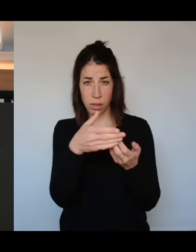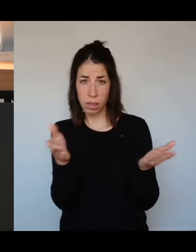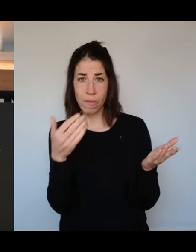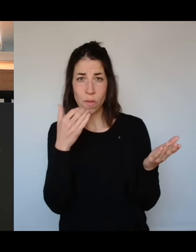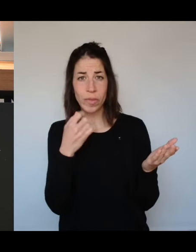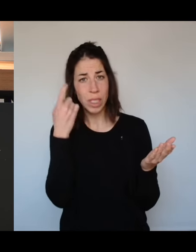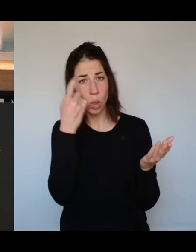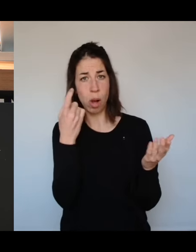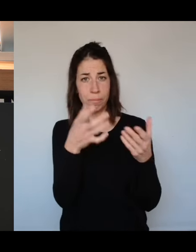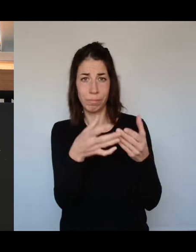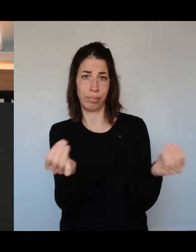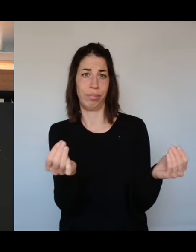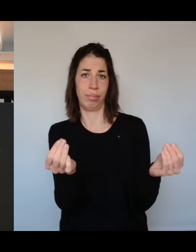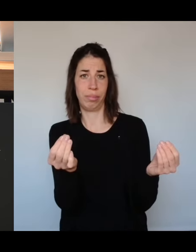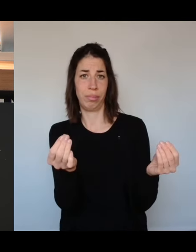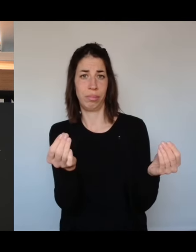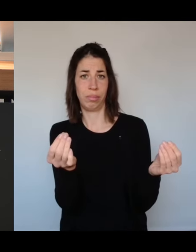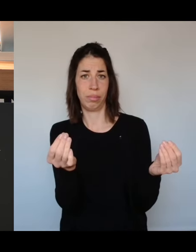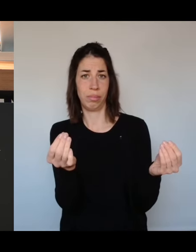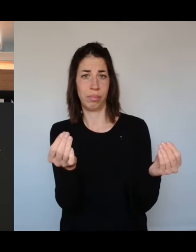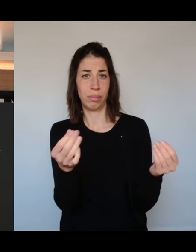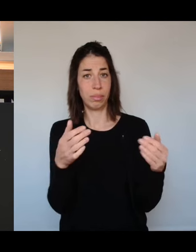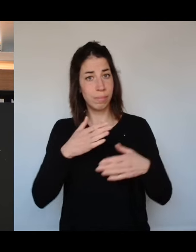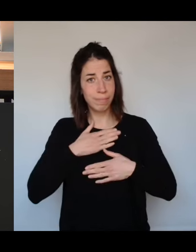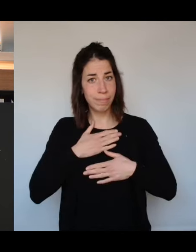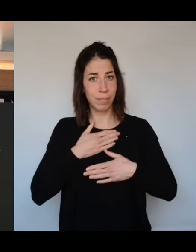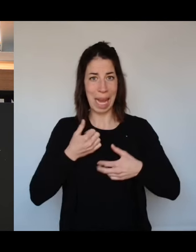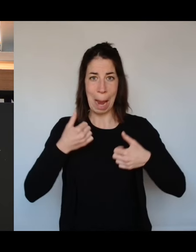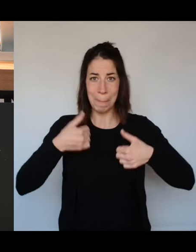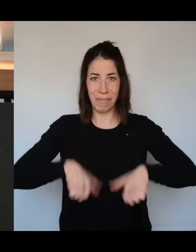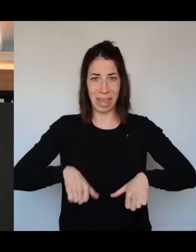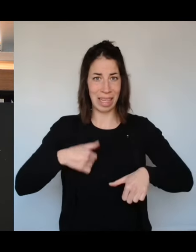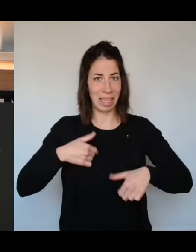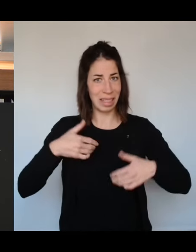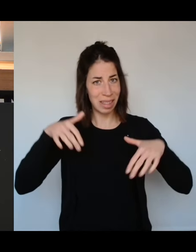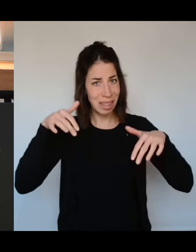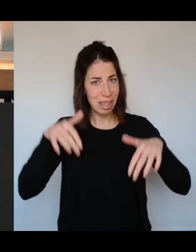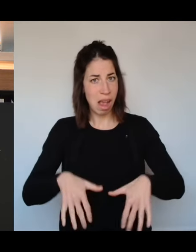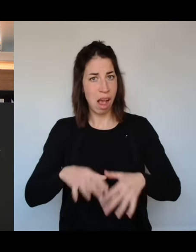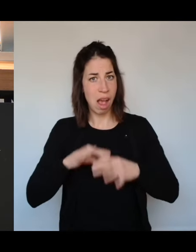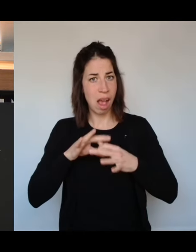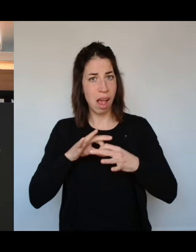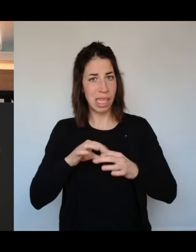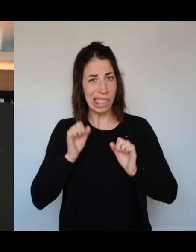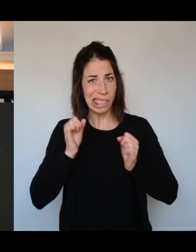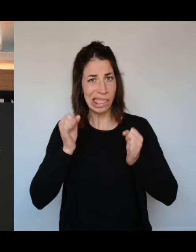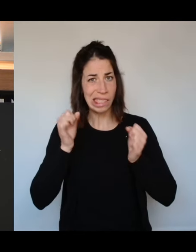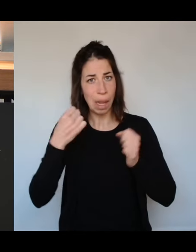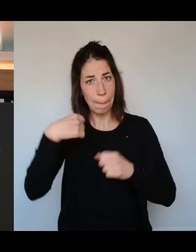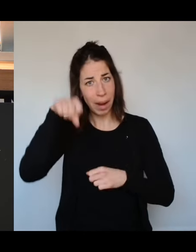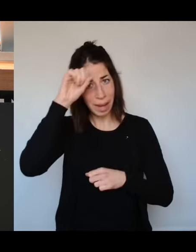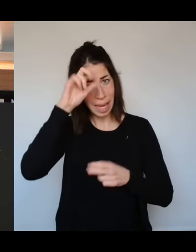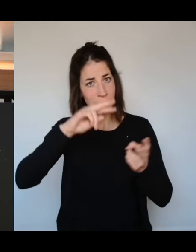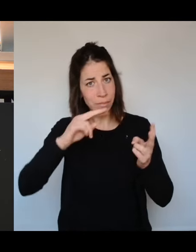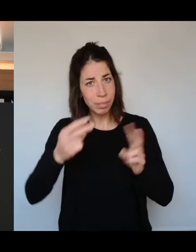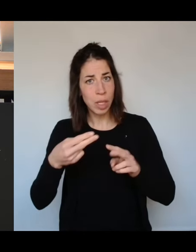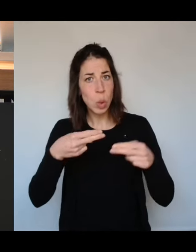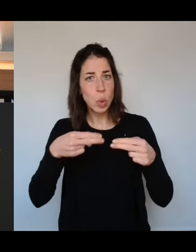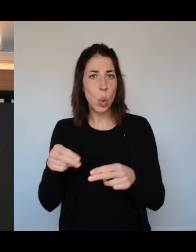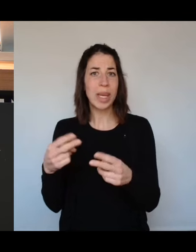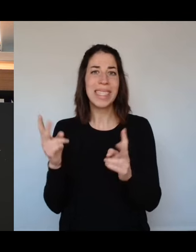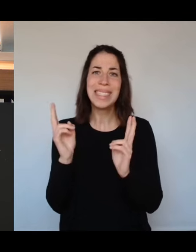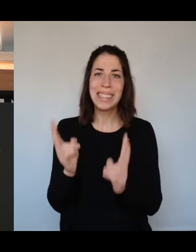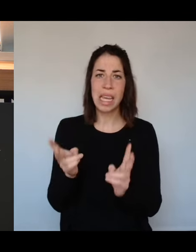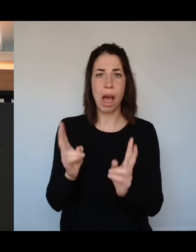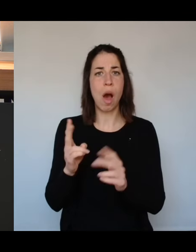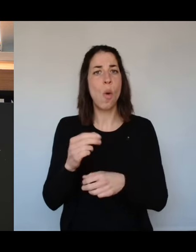unserer Macht Stehende zu tun, um Berlin zu einer sicheren, lebenswerten und liebenswerten Stadt zu machen, im Görlitzer Park